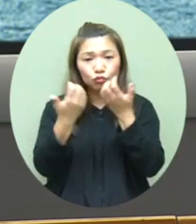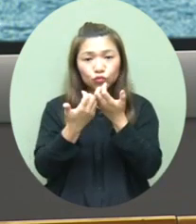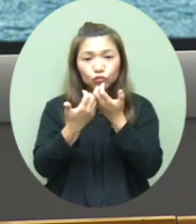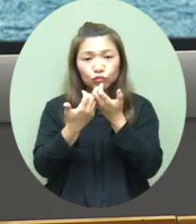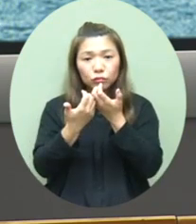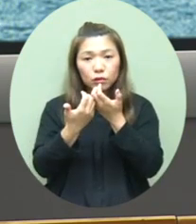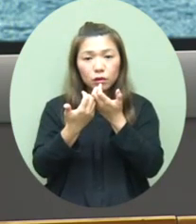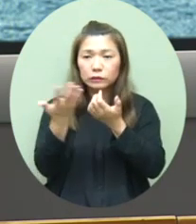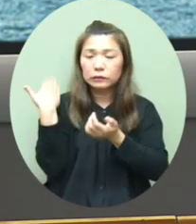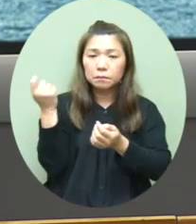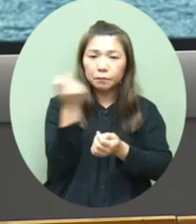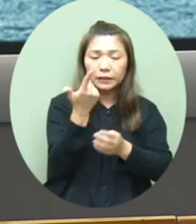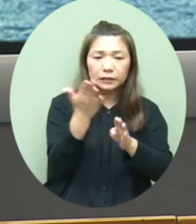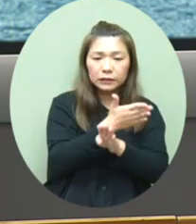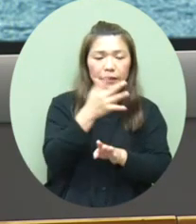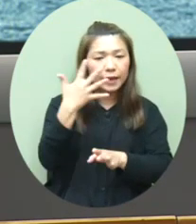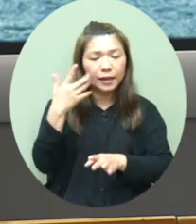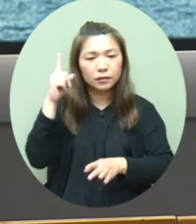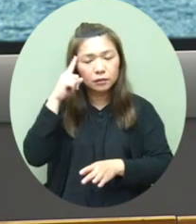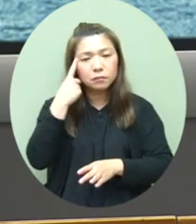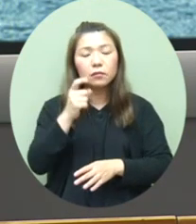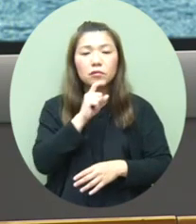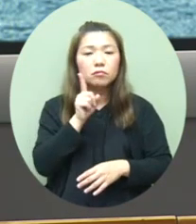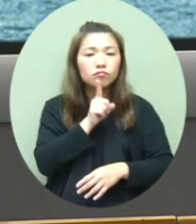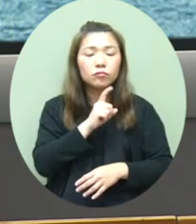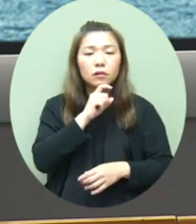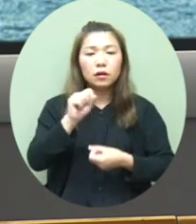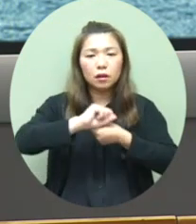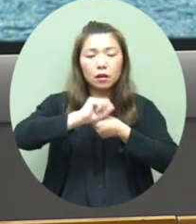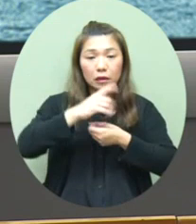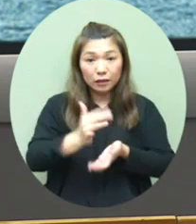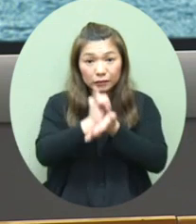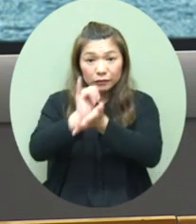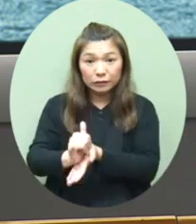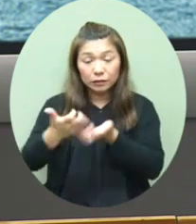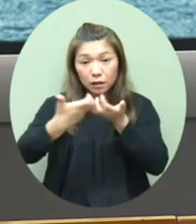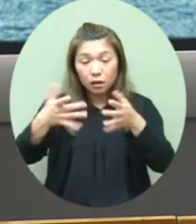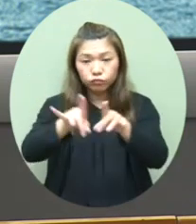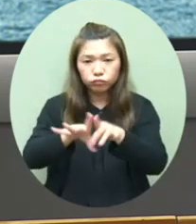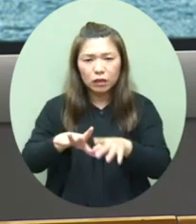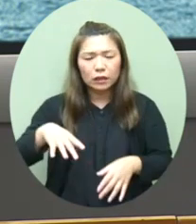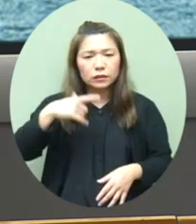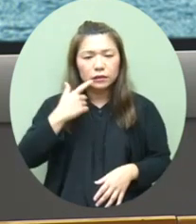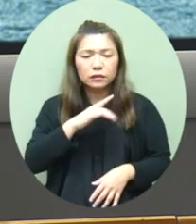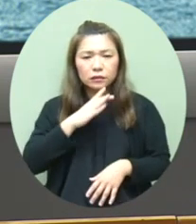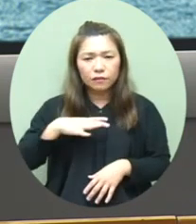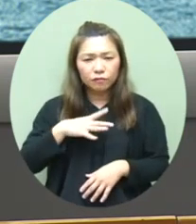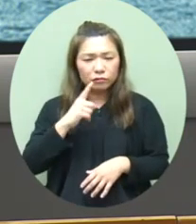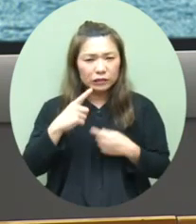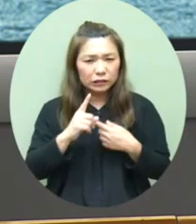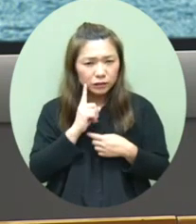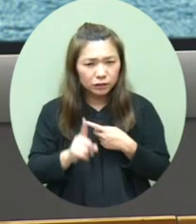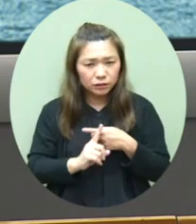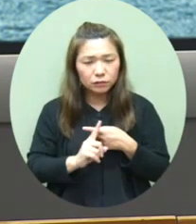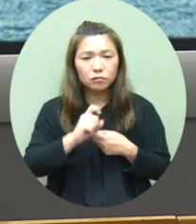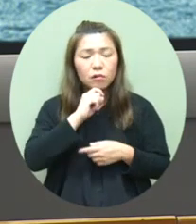雖然較幾個星期前咧係輕微上升，但需要入住隔離病房、情況嚴重或者危殆